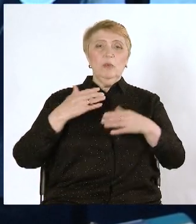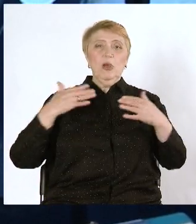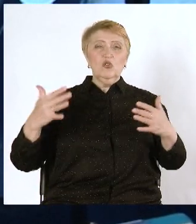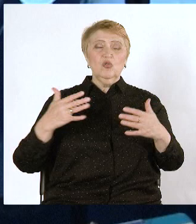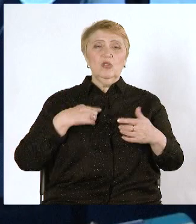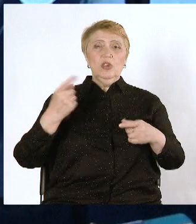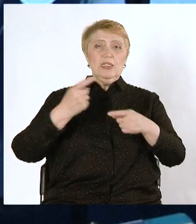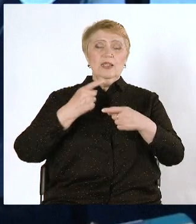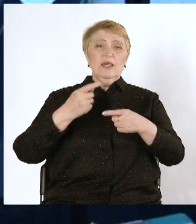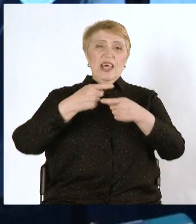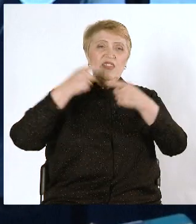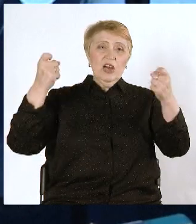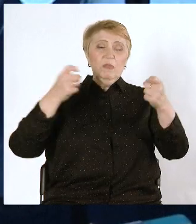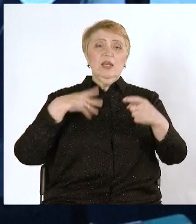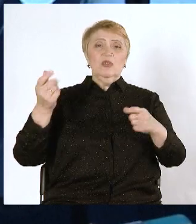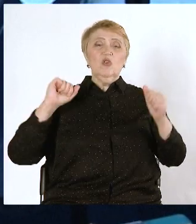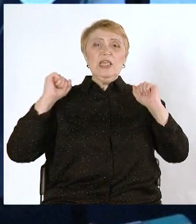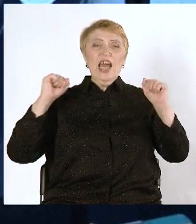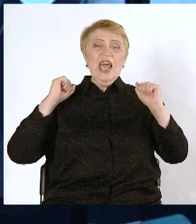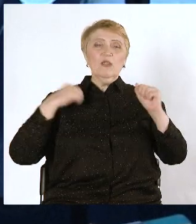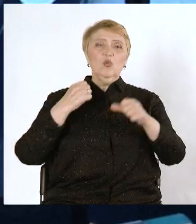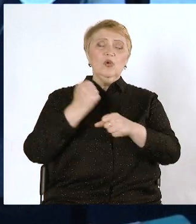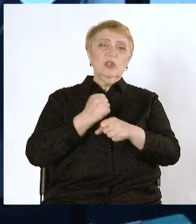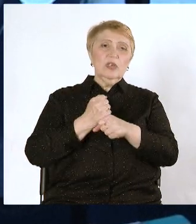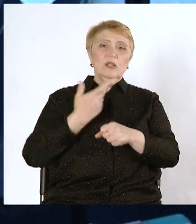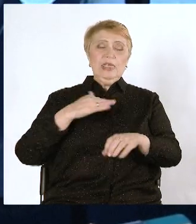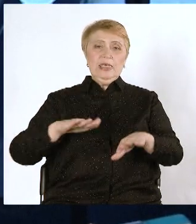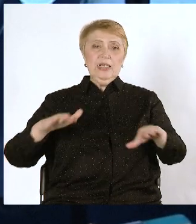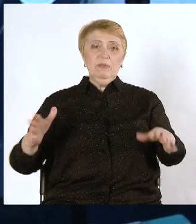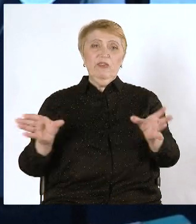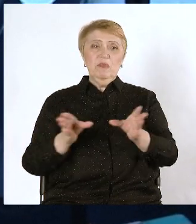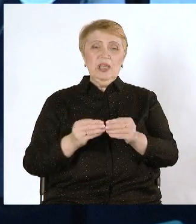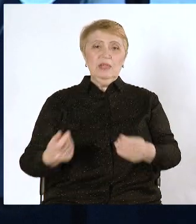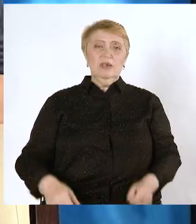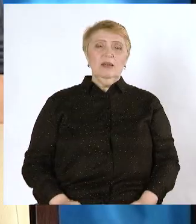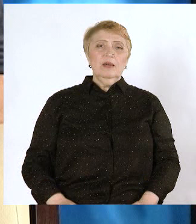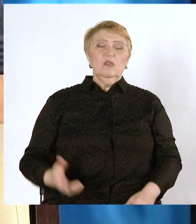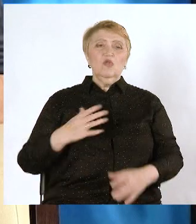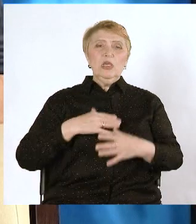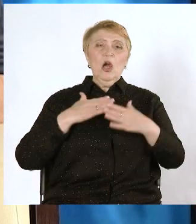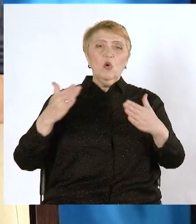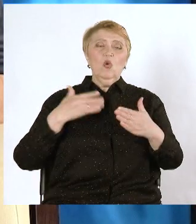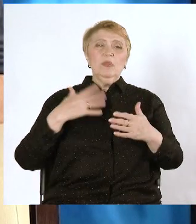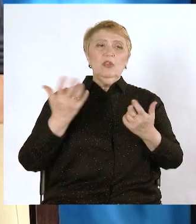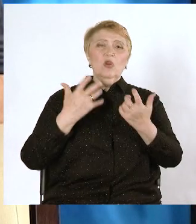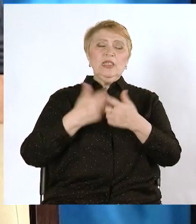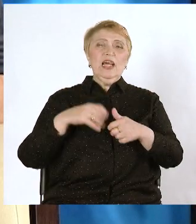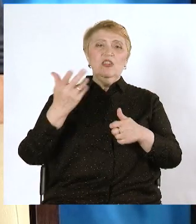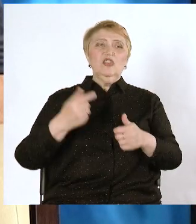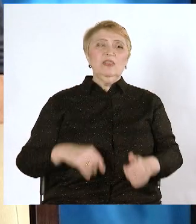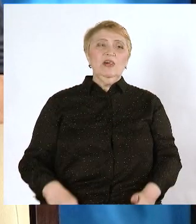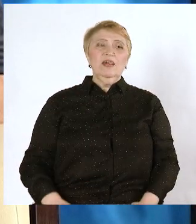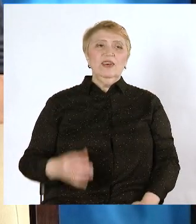дальше там зарядку делают детьми делают зарядку люди нами огромное количество видео в том числе как будет шагает по своим и